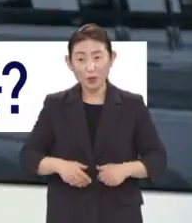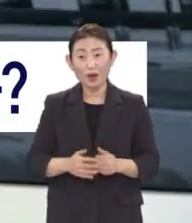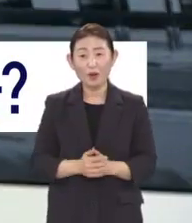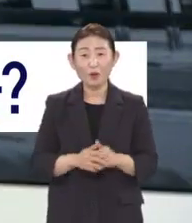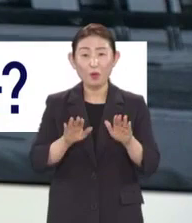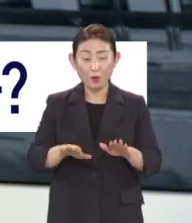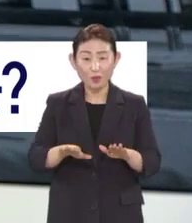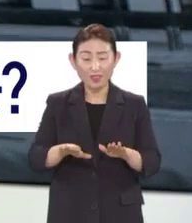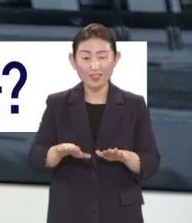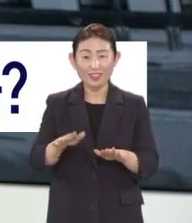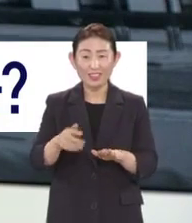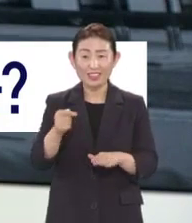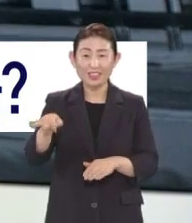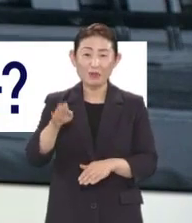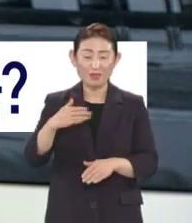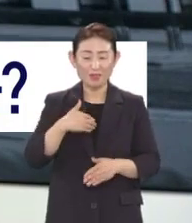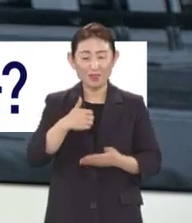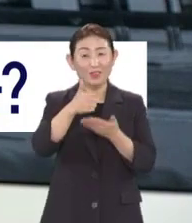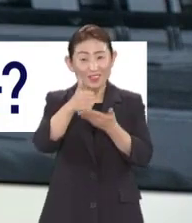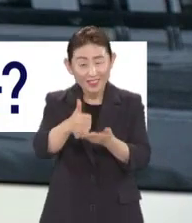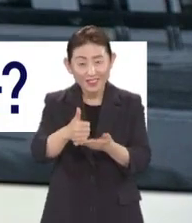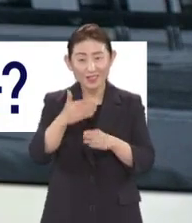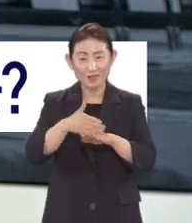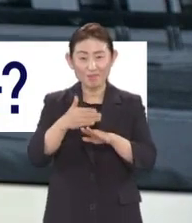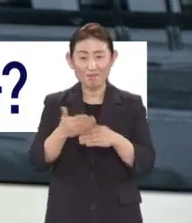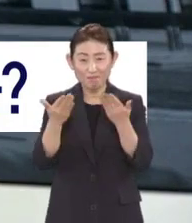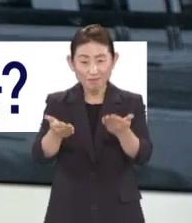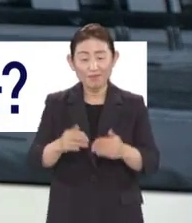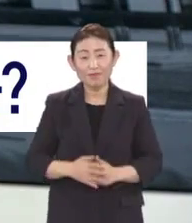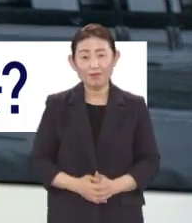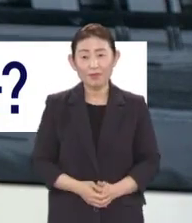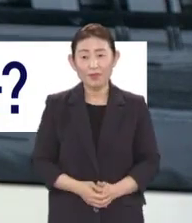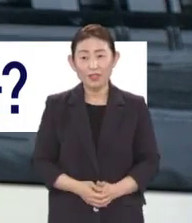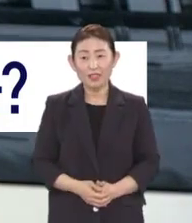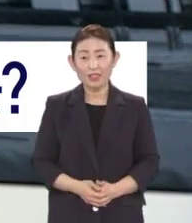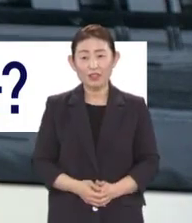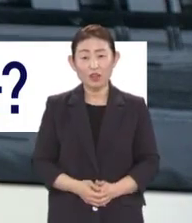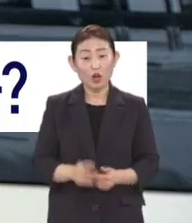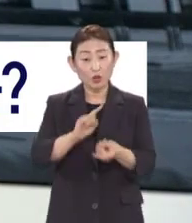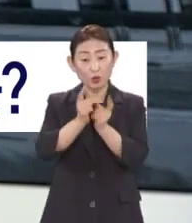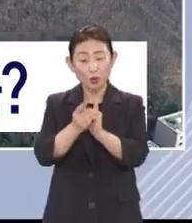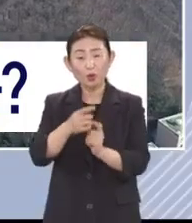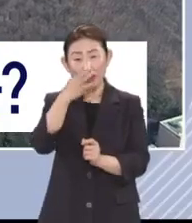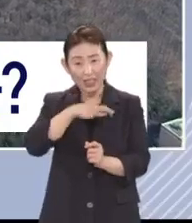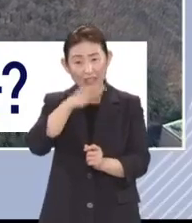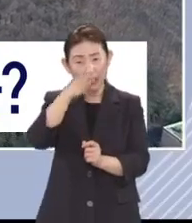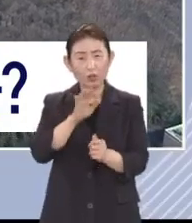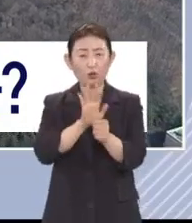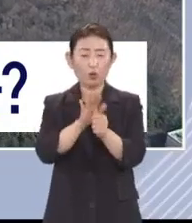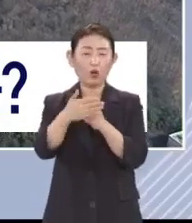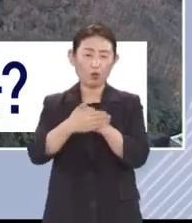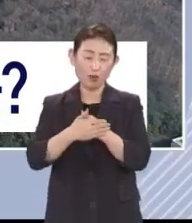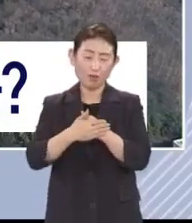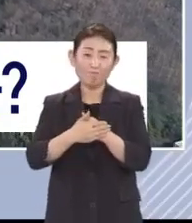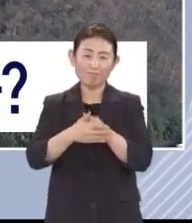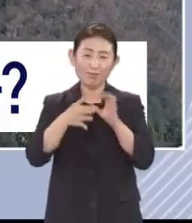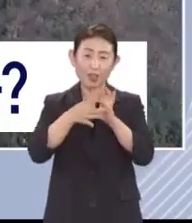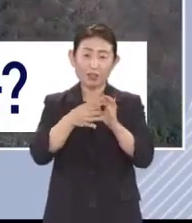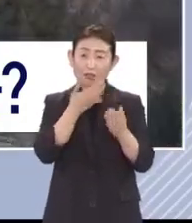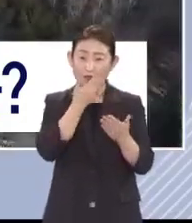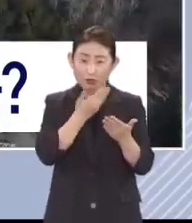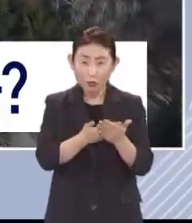자리를 만드신 TJB에 감사를 드립니다. 그 다음은 이제 서로한테 이익이 되는 서로 필요한 존재가 되는 것이 중요한 것 같습니다.